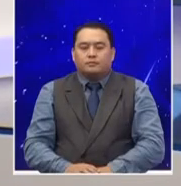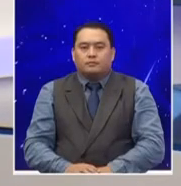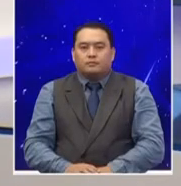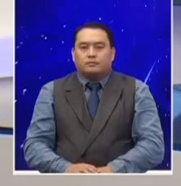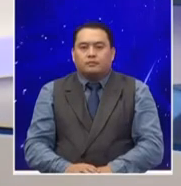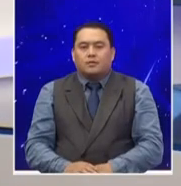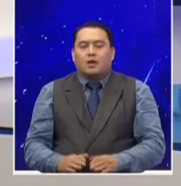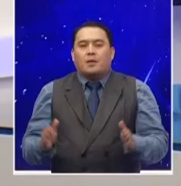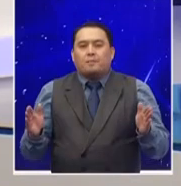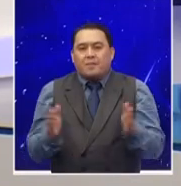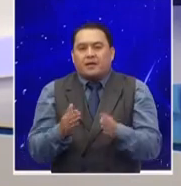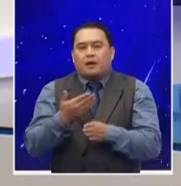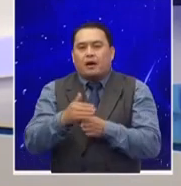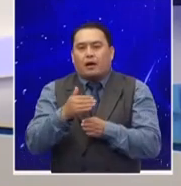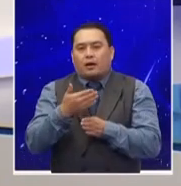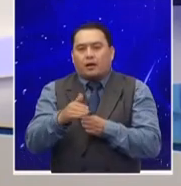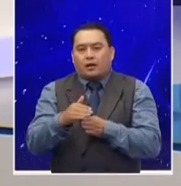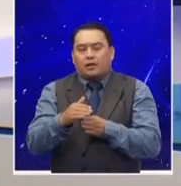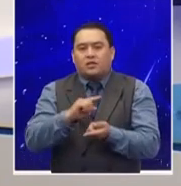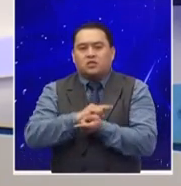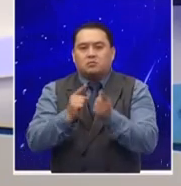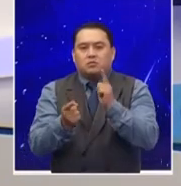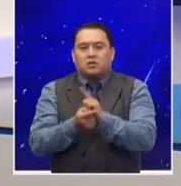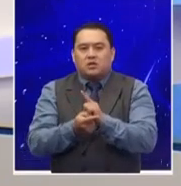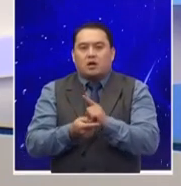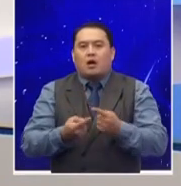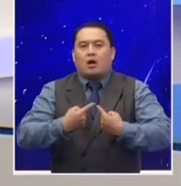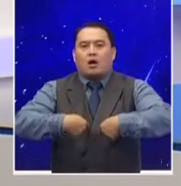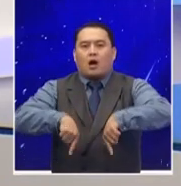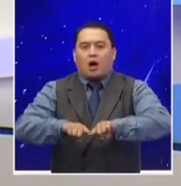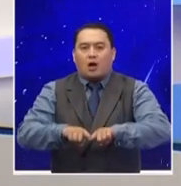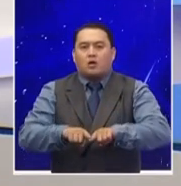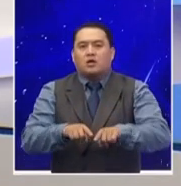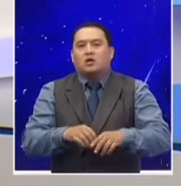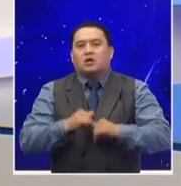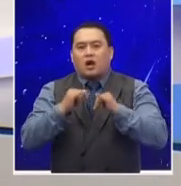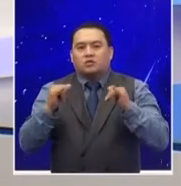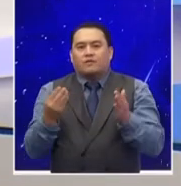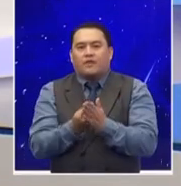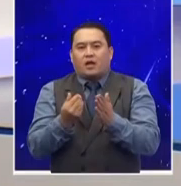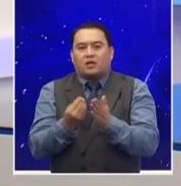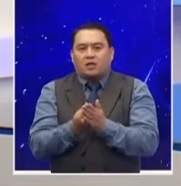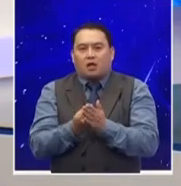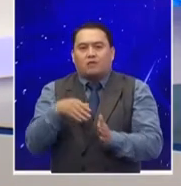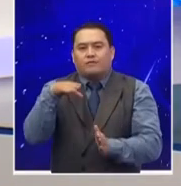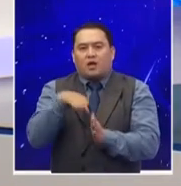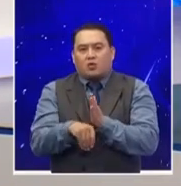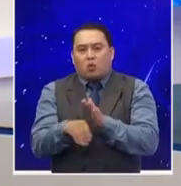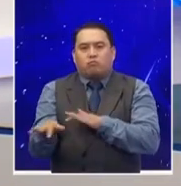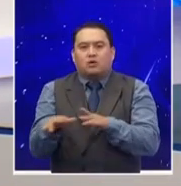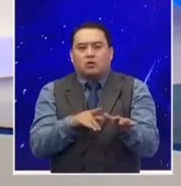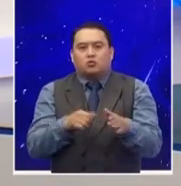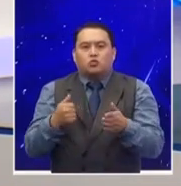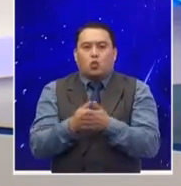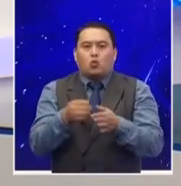Порядок выдачи микрокредитов изменился в Казахстане. Агентство по регулированию и развитию финансового рынка внедрило